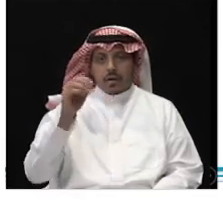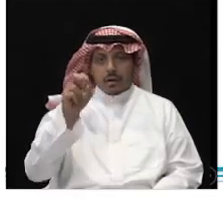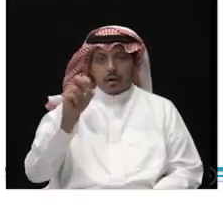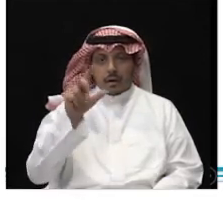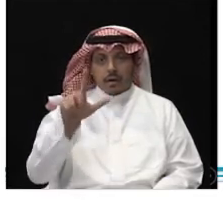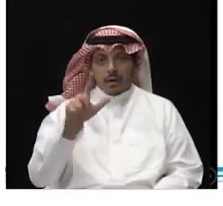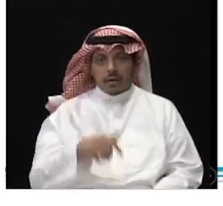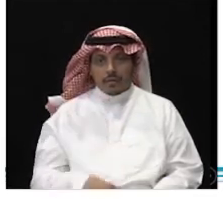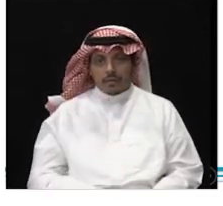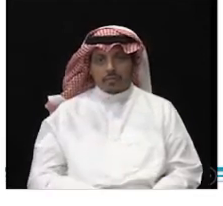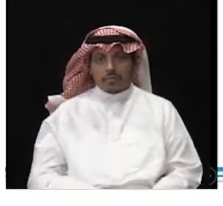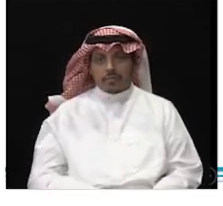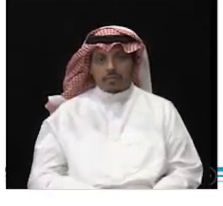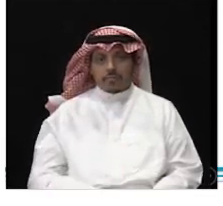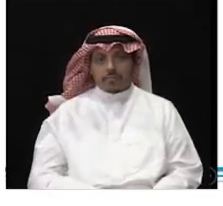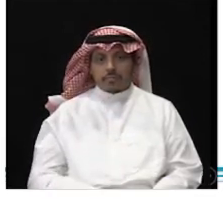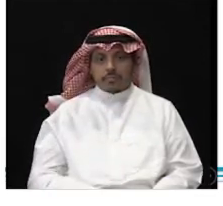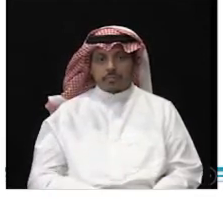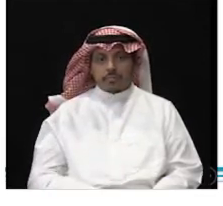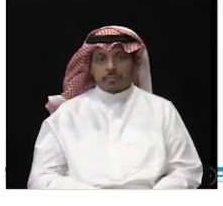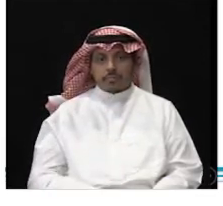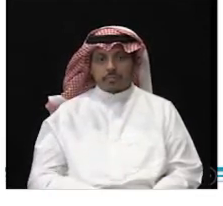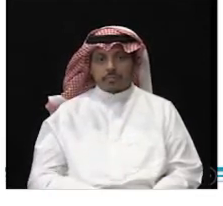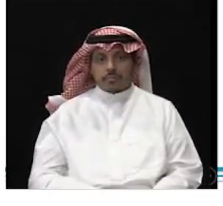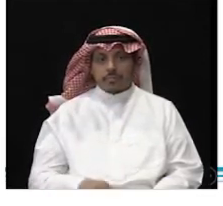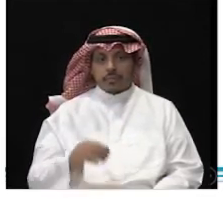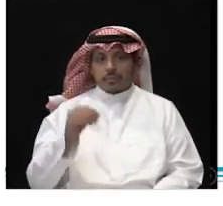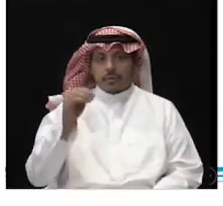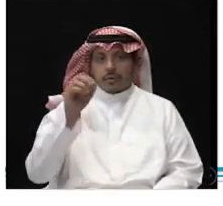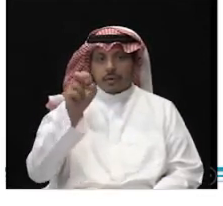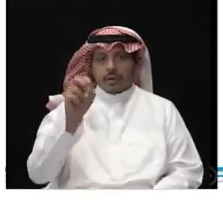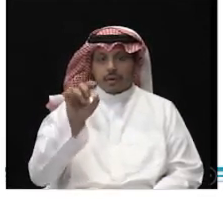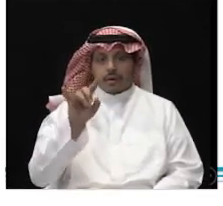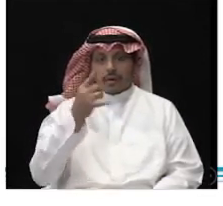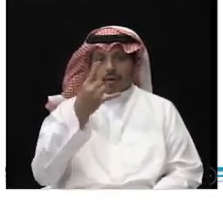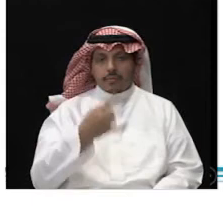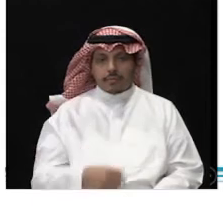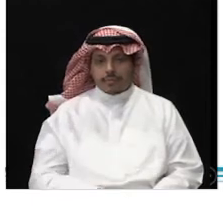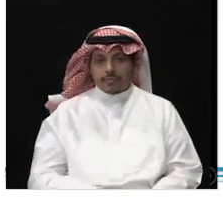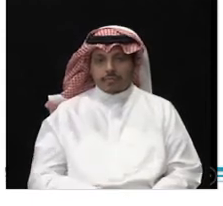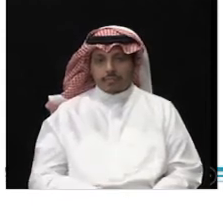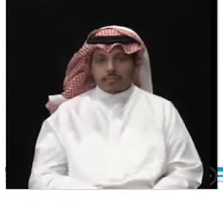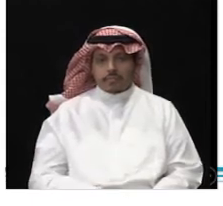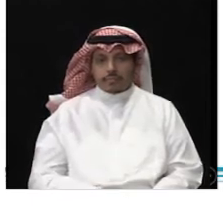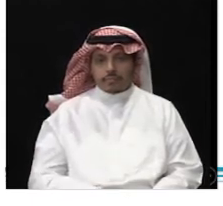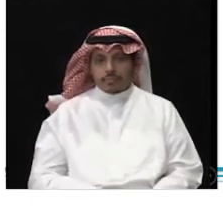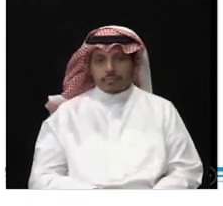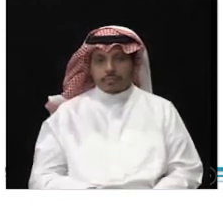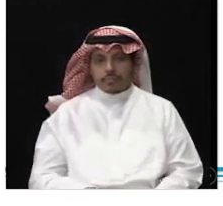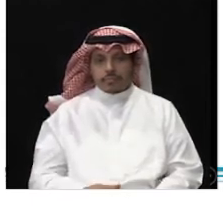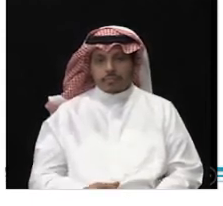حقل، حقل، حقلا، رائع جدا، ممتاز، أحسنتم.